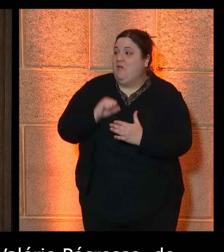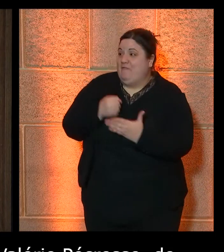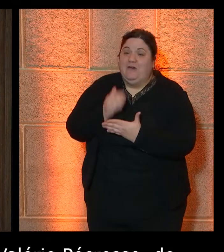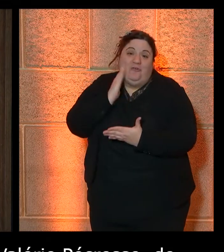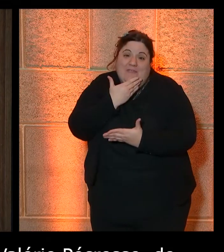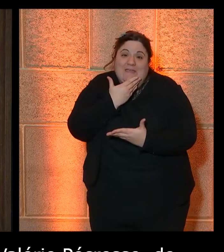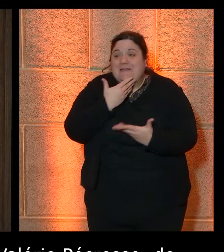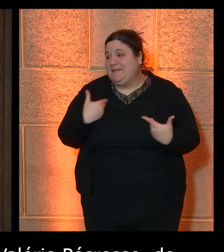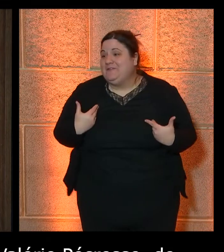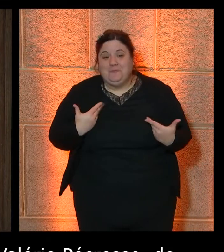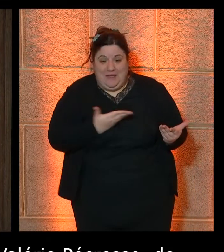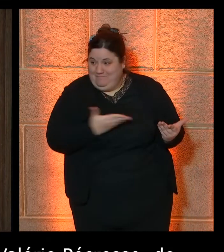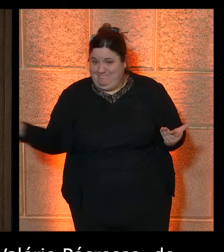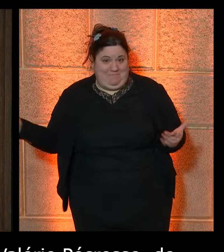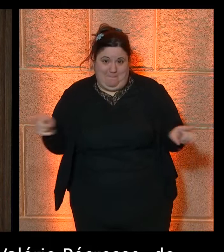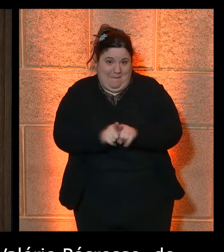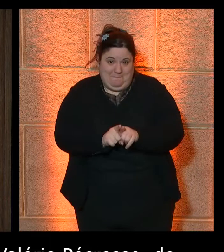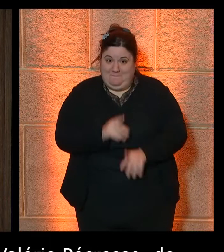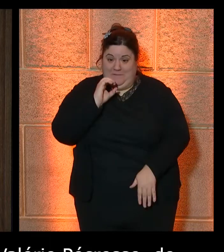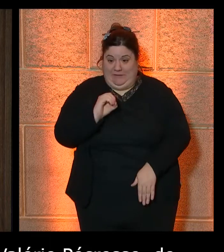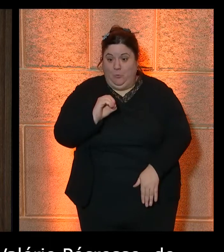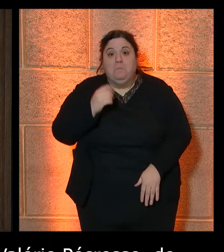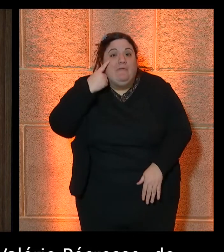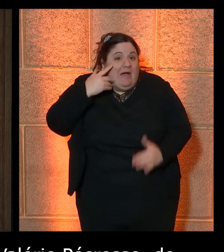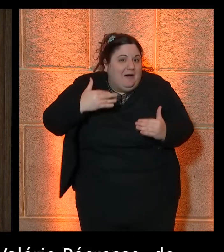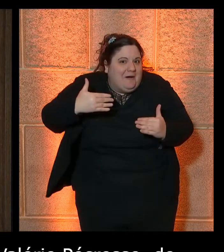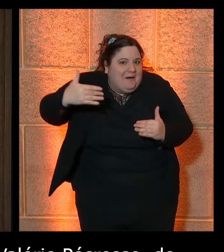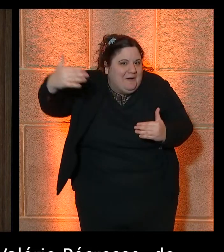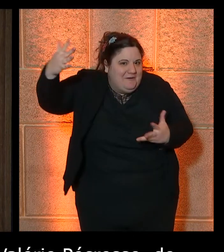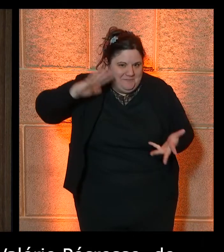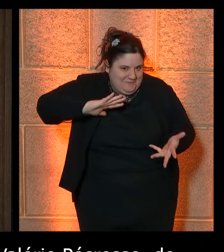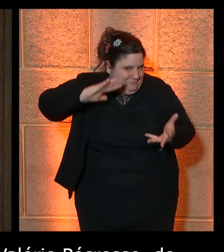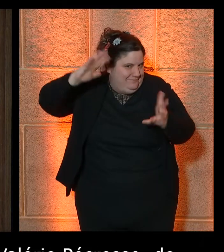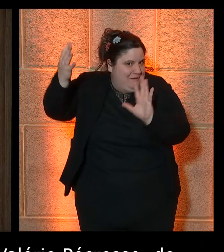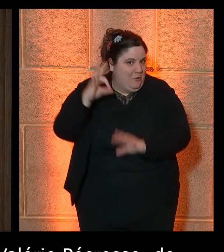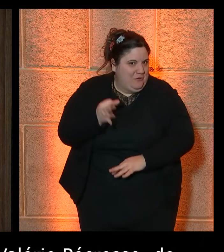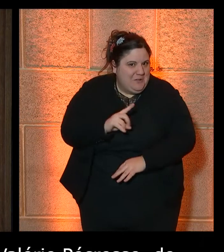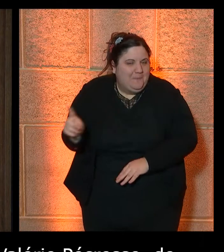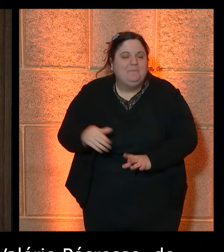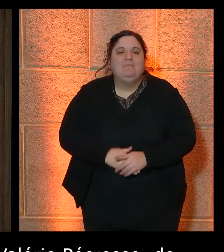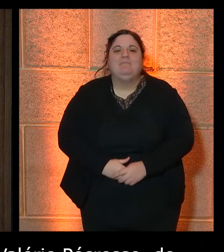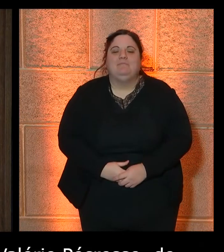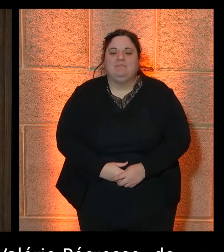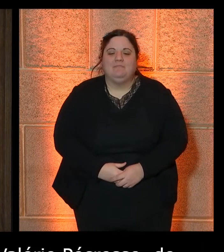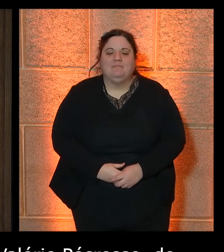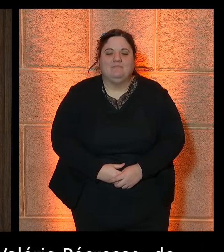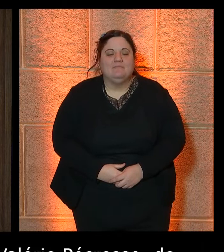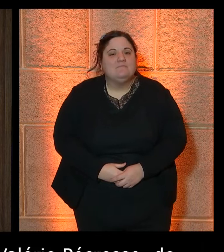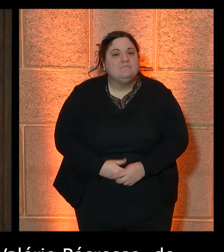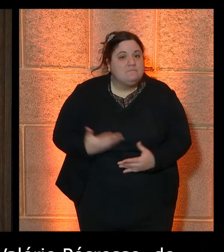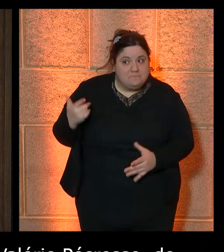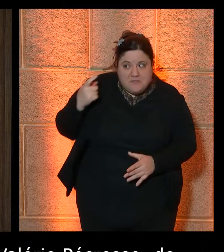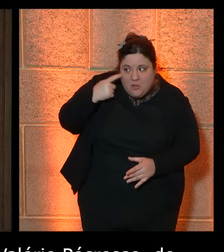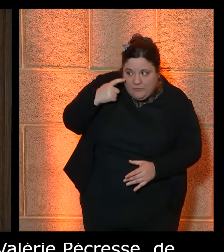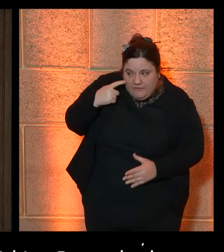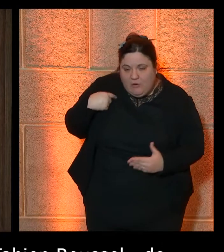0. Donc, nous verrons au fur et à mesure de la publication des relevés de l'Observatoire